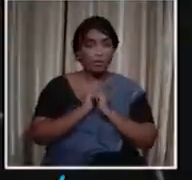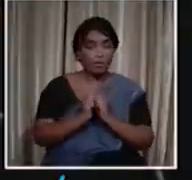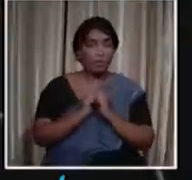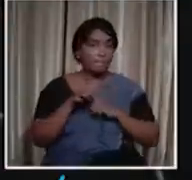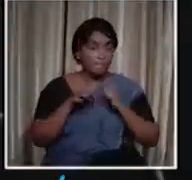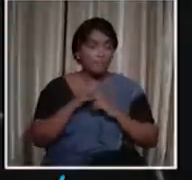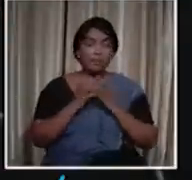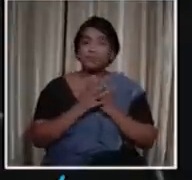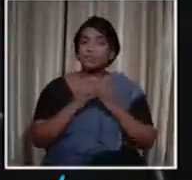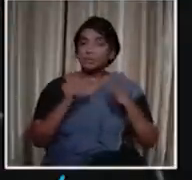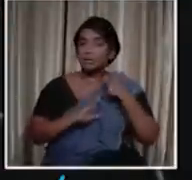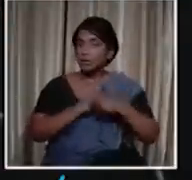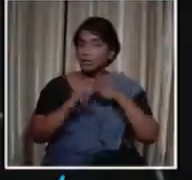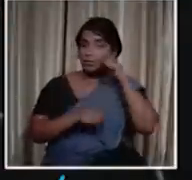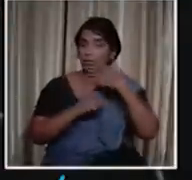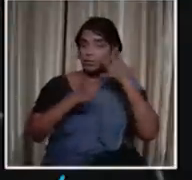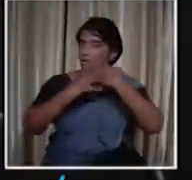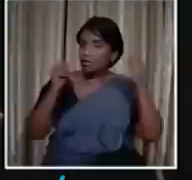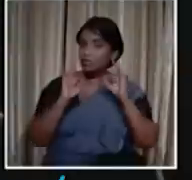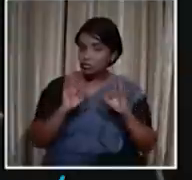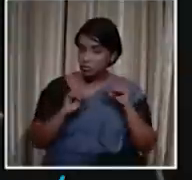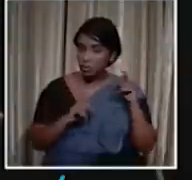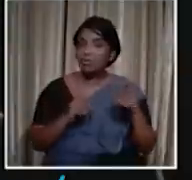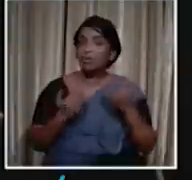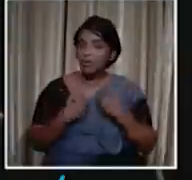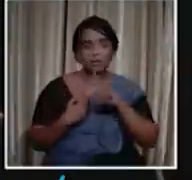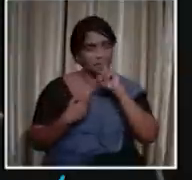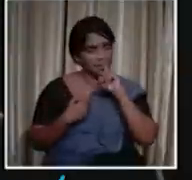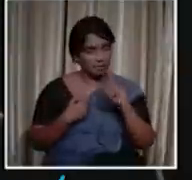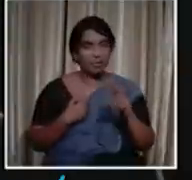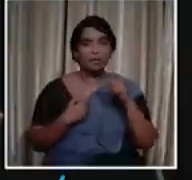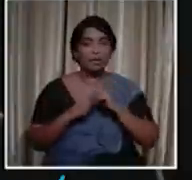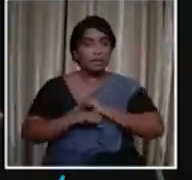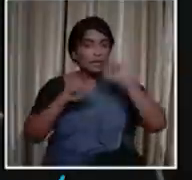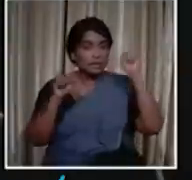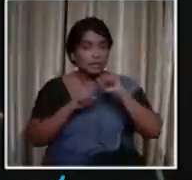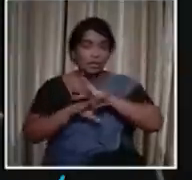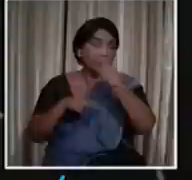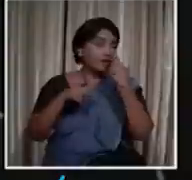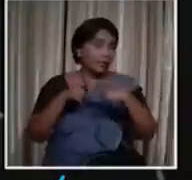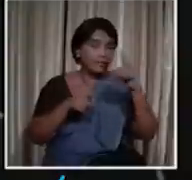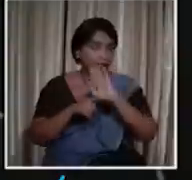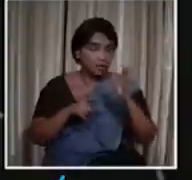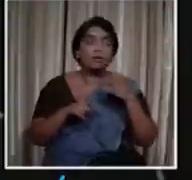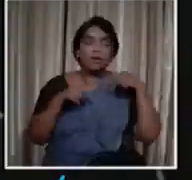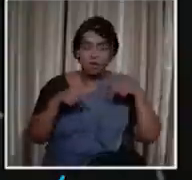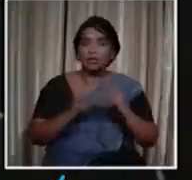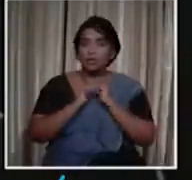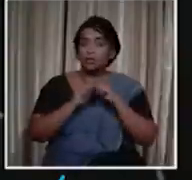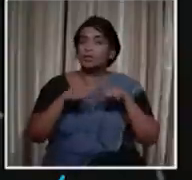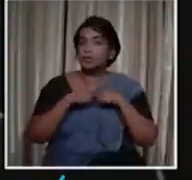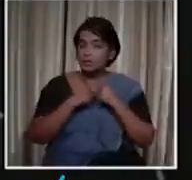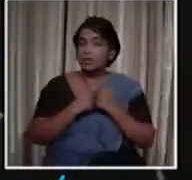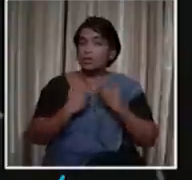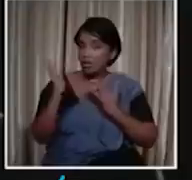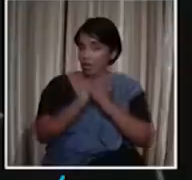ප්‍රශ්නයක් බේරගන්න රටේ ජනතාව අඳුරේ තියන්න ලෑස්ති වෙනවා නම් අපි ඉල්ලීමක් කරනවා අරගලයේ ඉන්න සියලු දෙනාගෙන්ම අද මේ වෘත්තීය සමිතිය